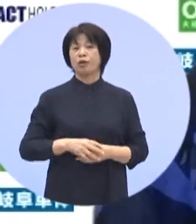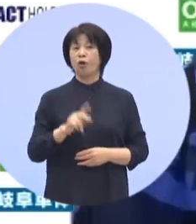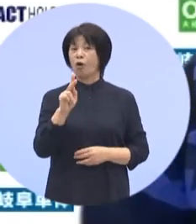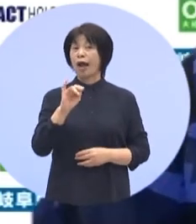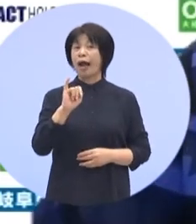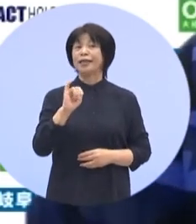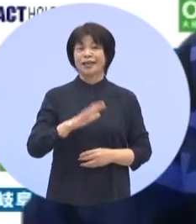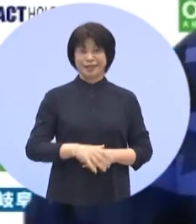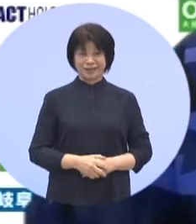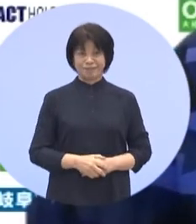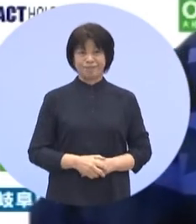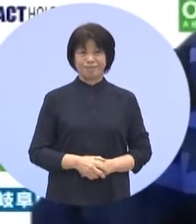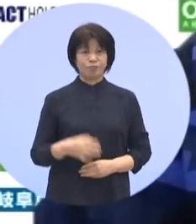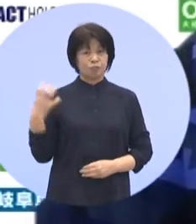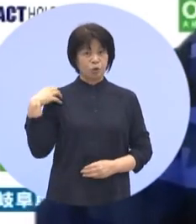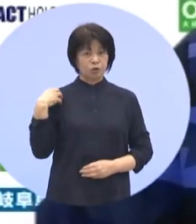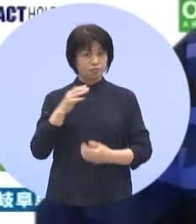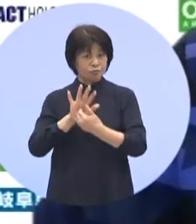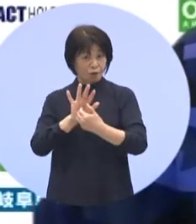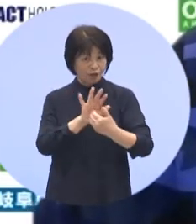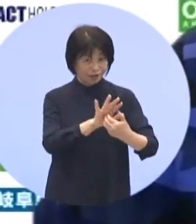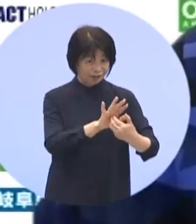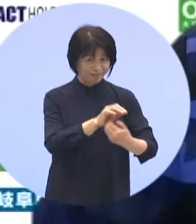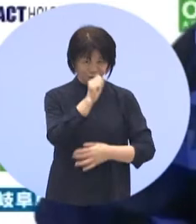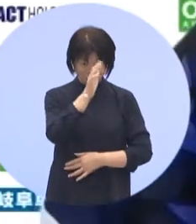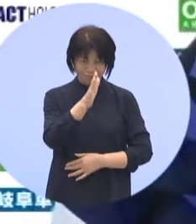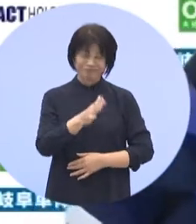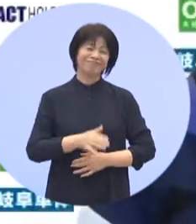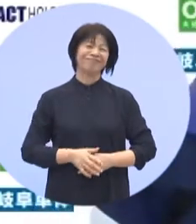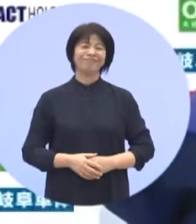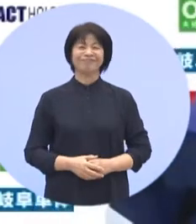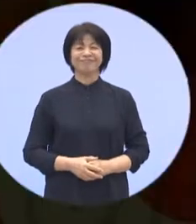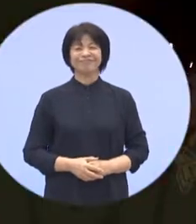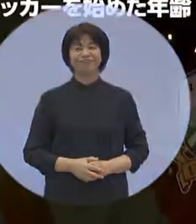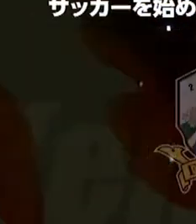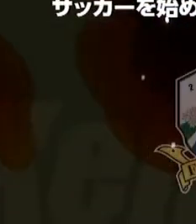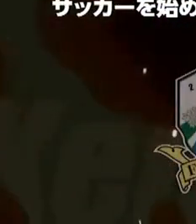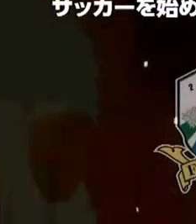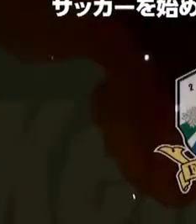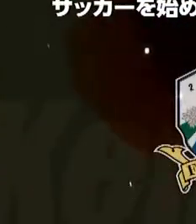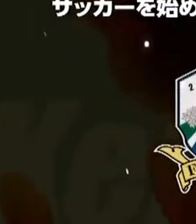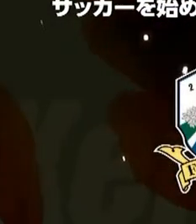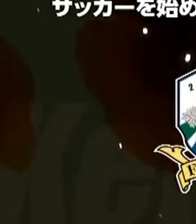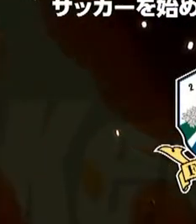ポジションは、ディフェンスやってます。よろしくお願いします。